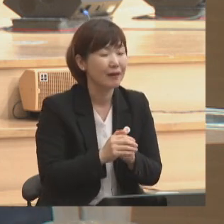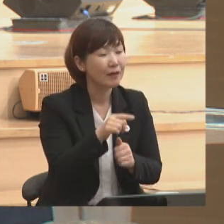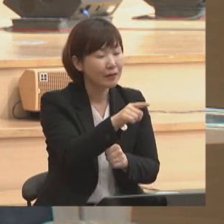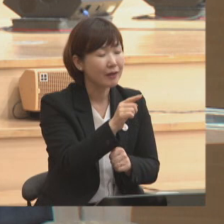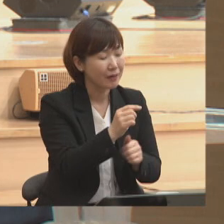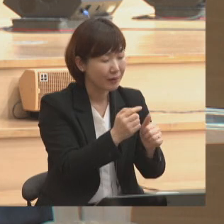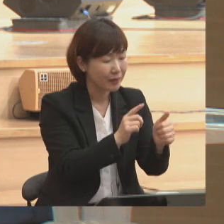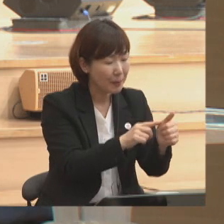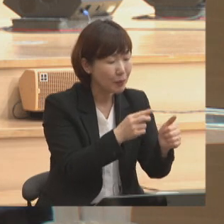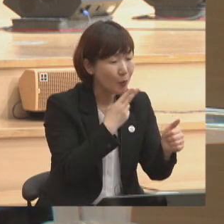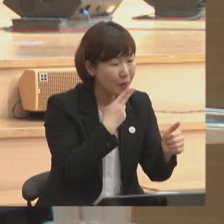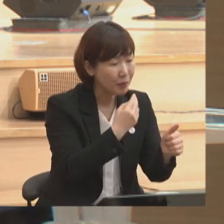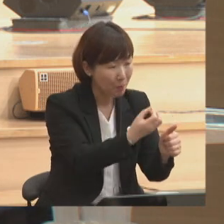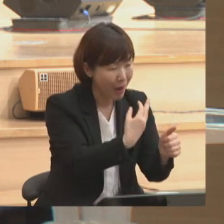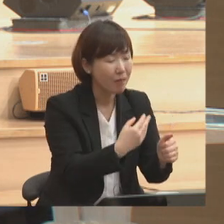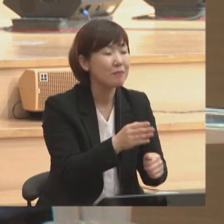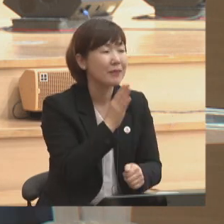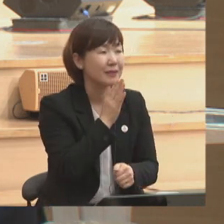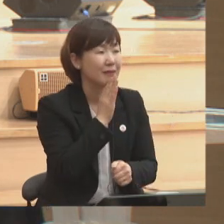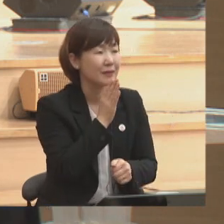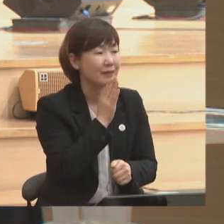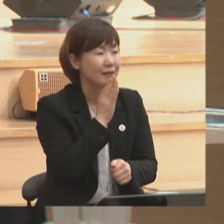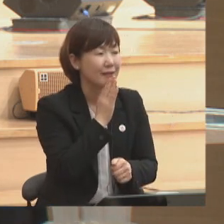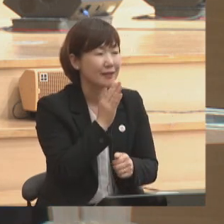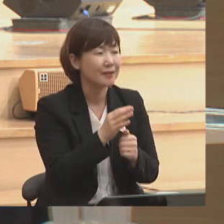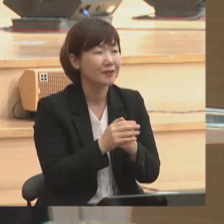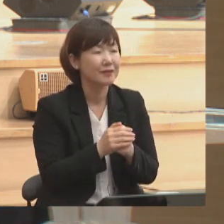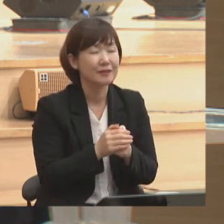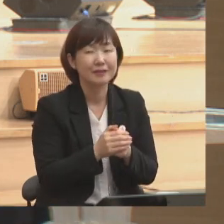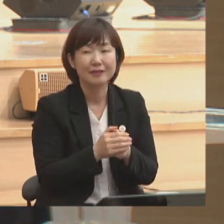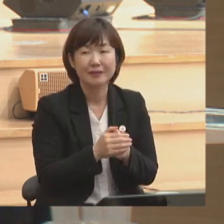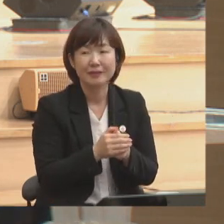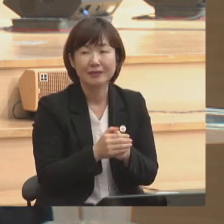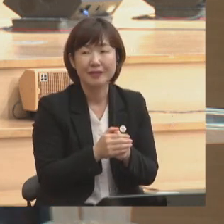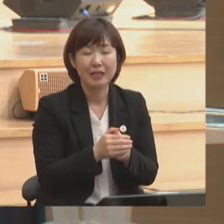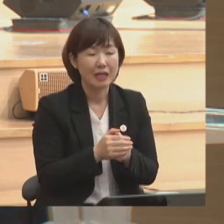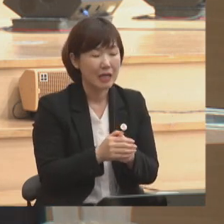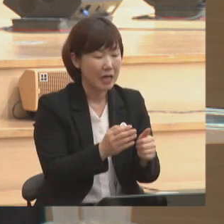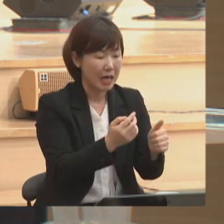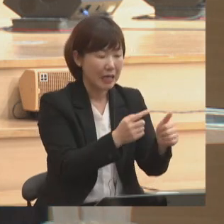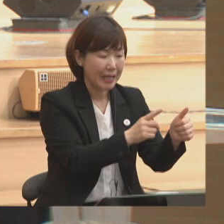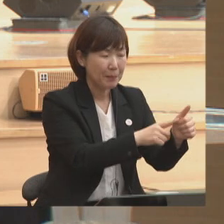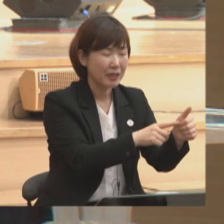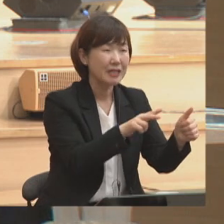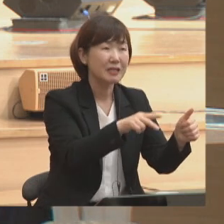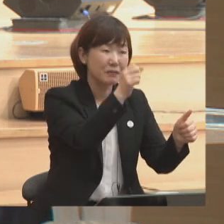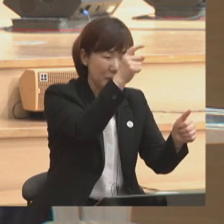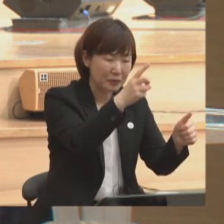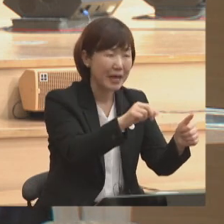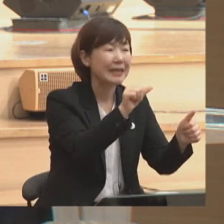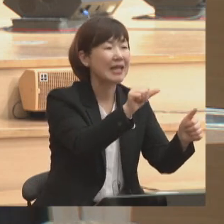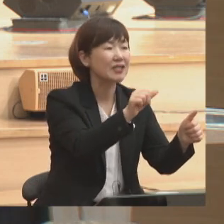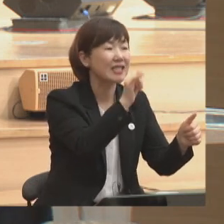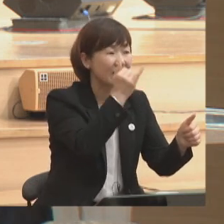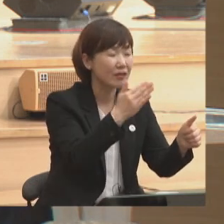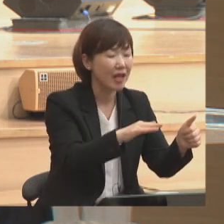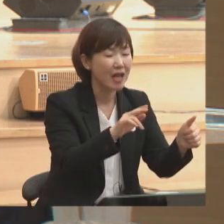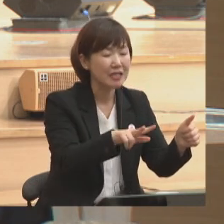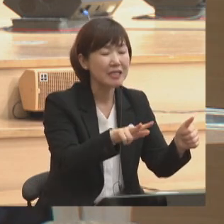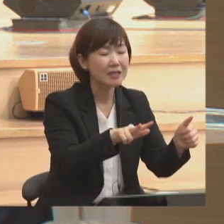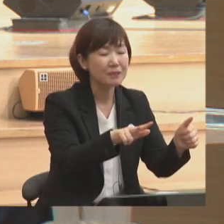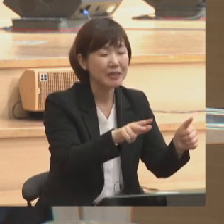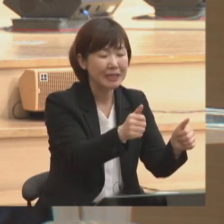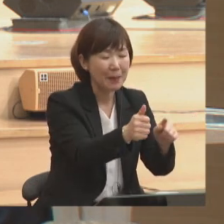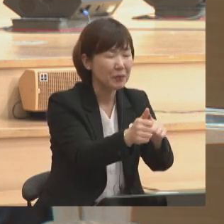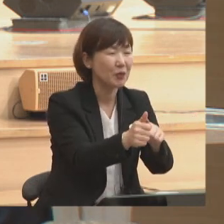남편이 없다고 하는 말 맞다. 맞는 말 맞다. 네가 남편이 다섯이 있었는데 지금 있는 남편은 네